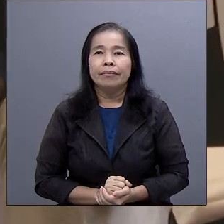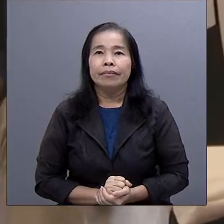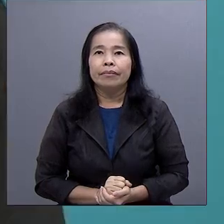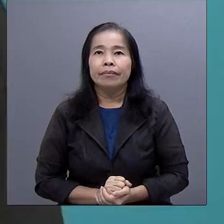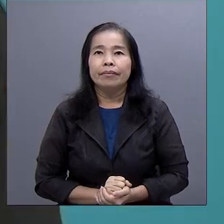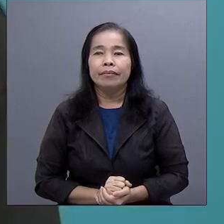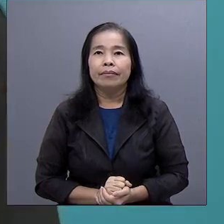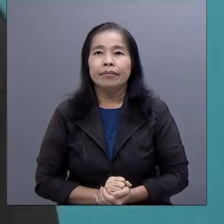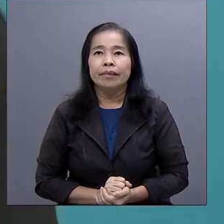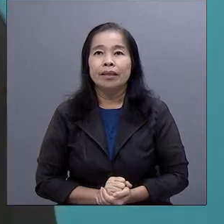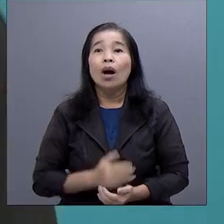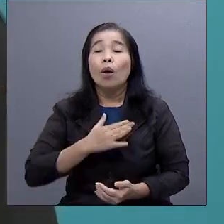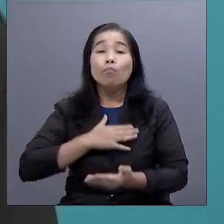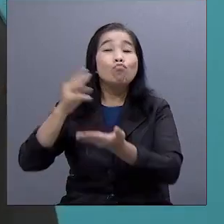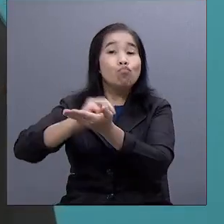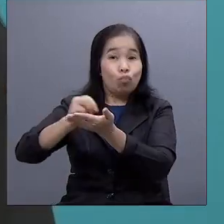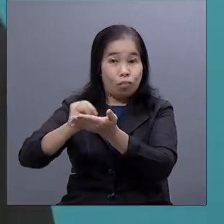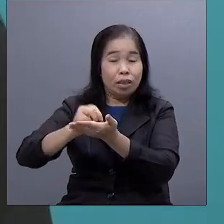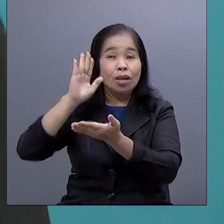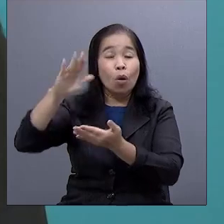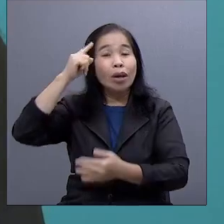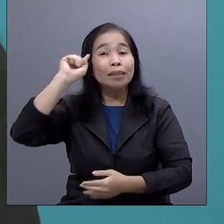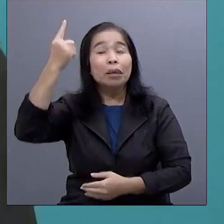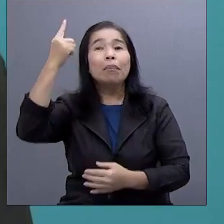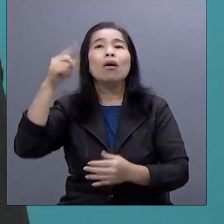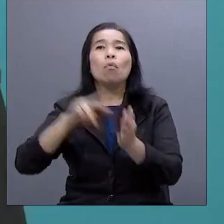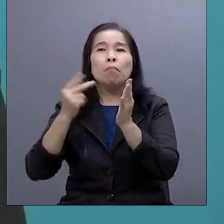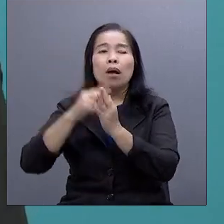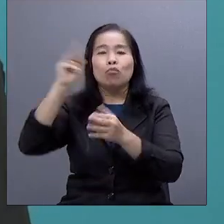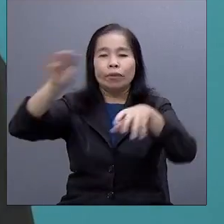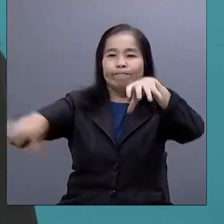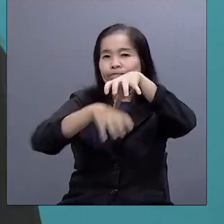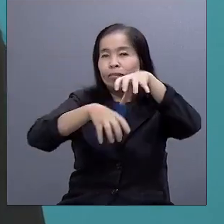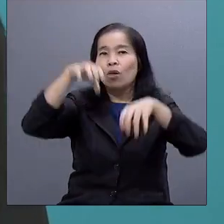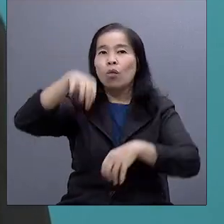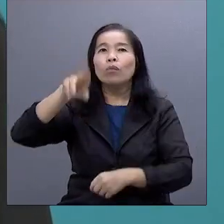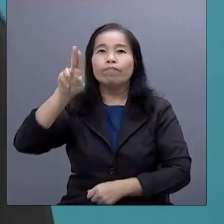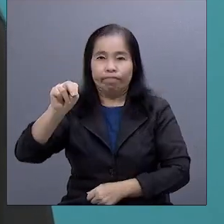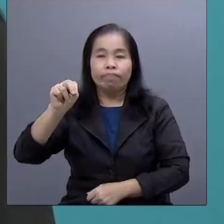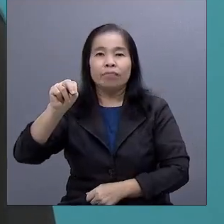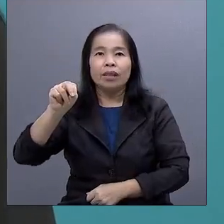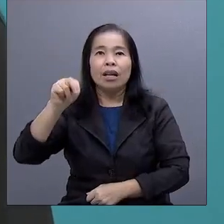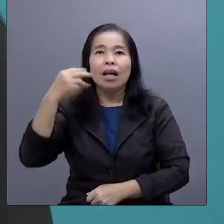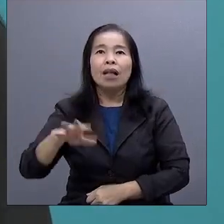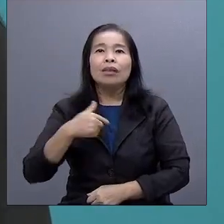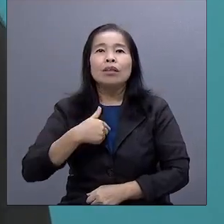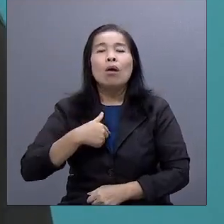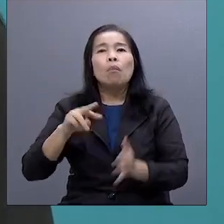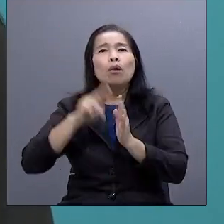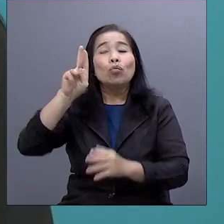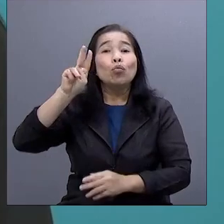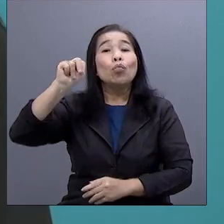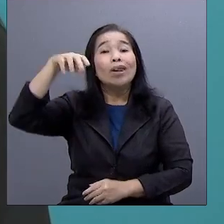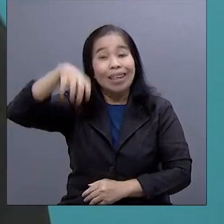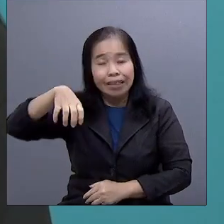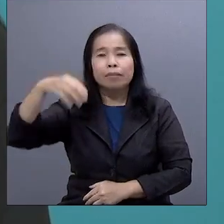UNDP เป็นองคกรหนึ่ของสหาประชาชาติโครงการพัฒนายแสหาประชาชาติในเครื่ UN มีหลายเอเจนซ